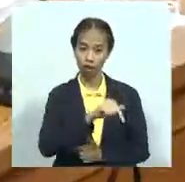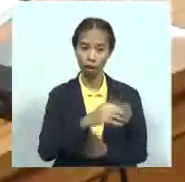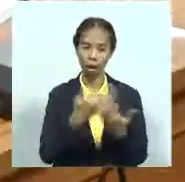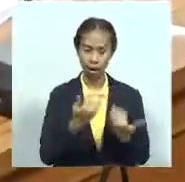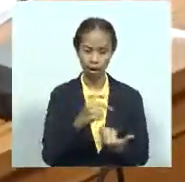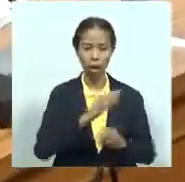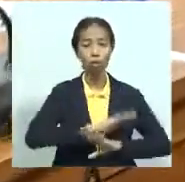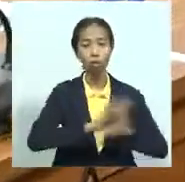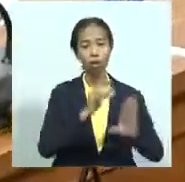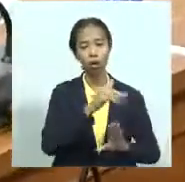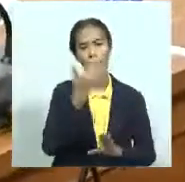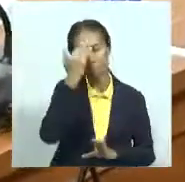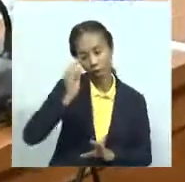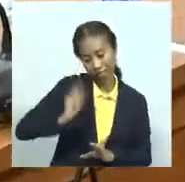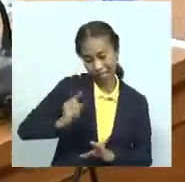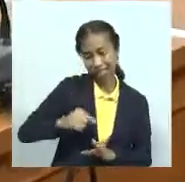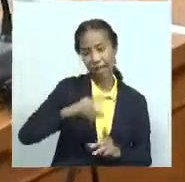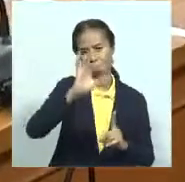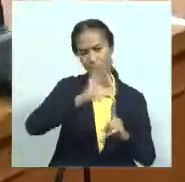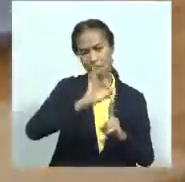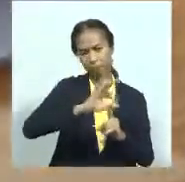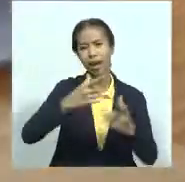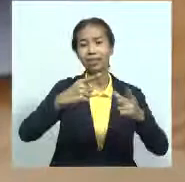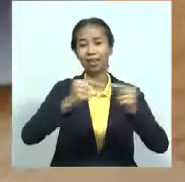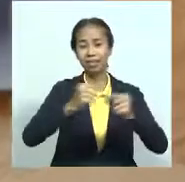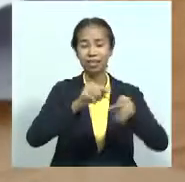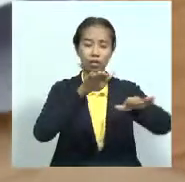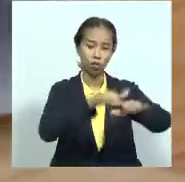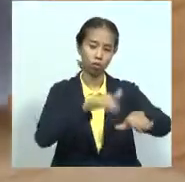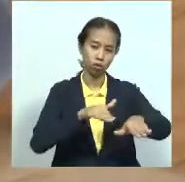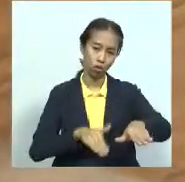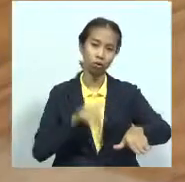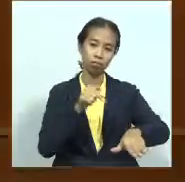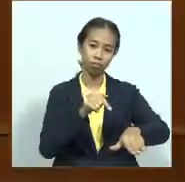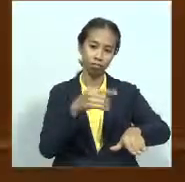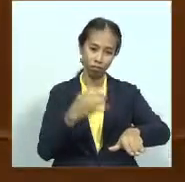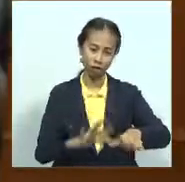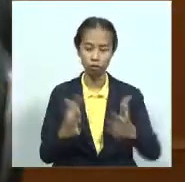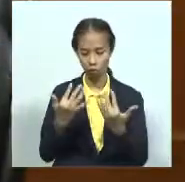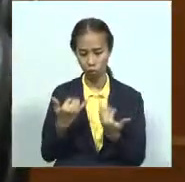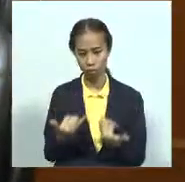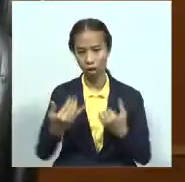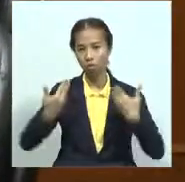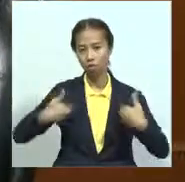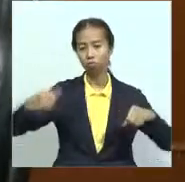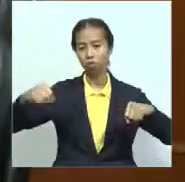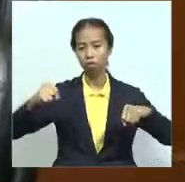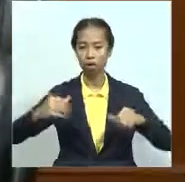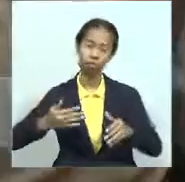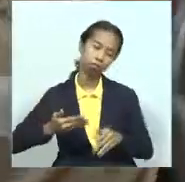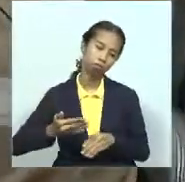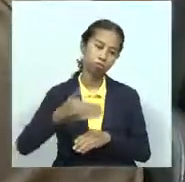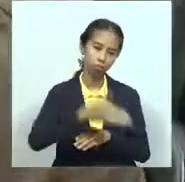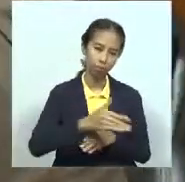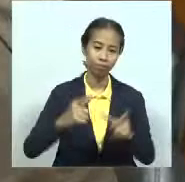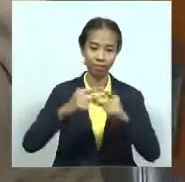จุดนี้เป็นจุดจอดรถแท็กซี่ป้ายอัจฉริยะทำให้หลังจากนี้บริเวณนั้นจะไม่สามารถนำรถจักรยานยนต์หรือว่ารถ